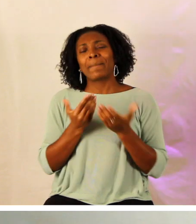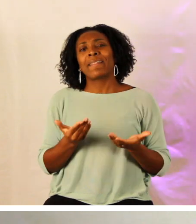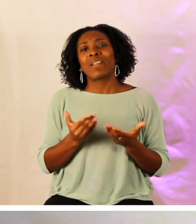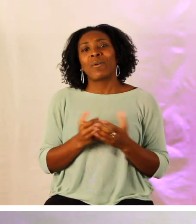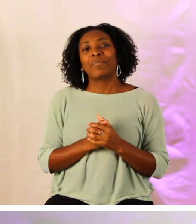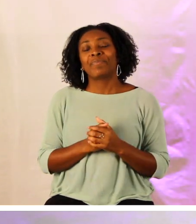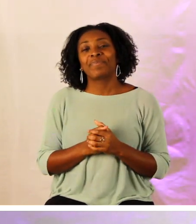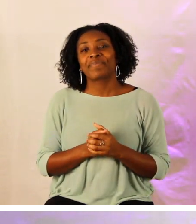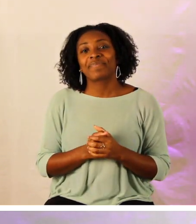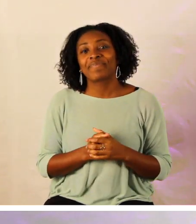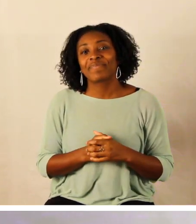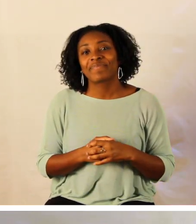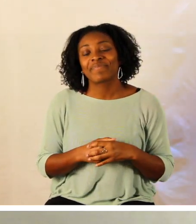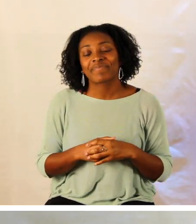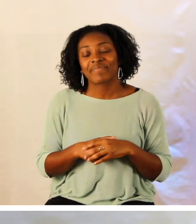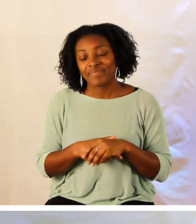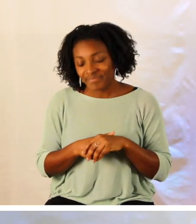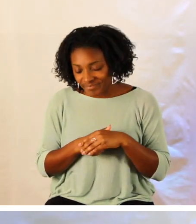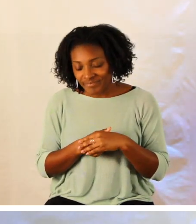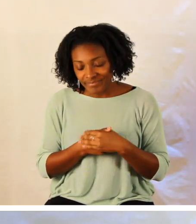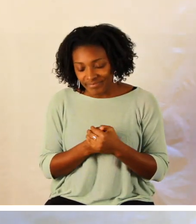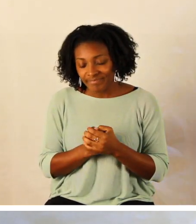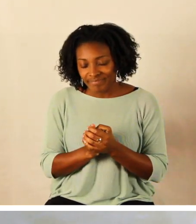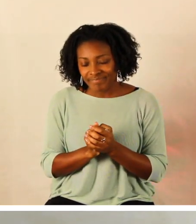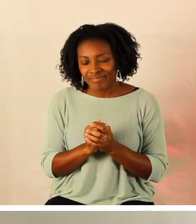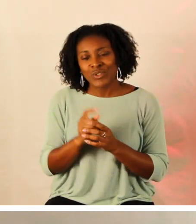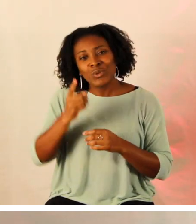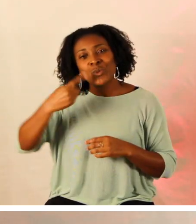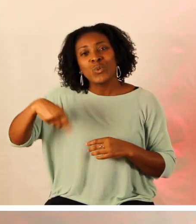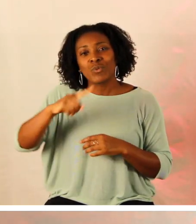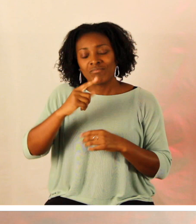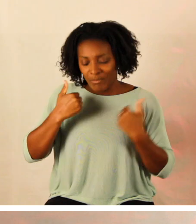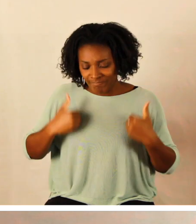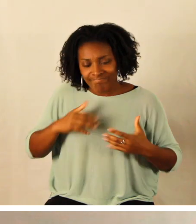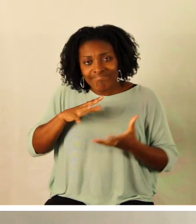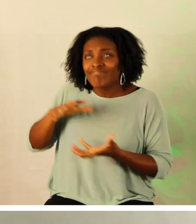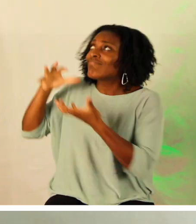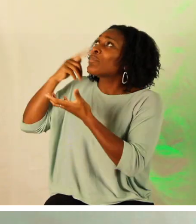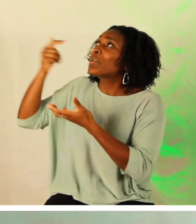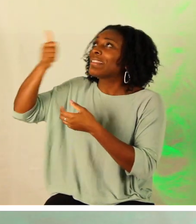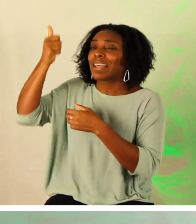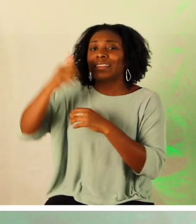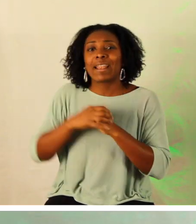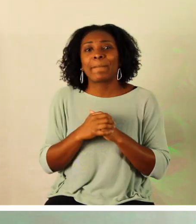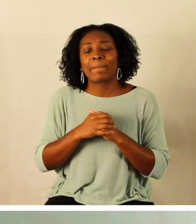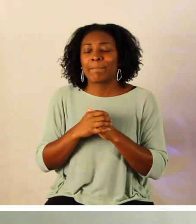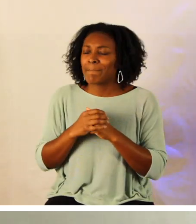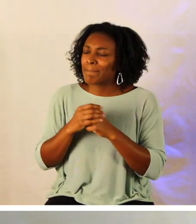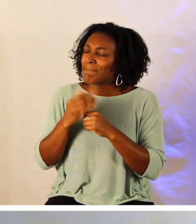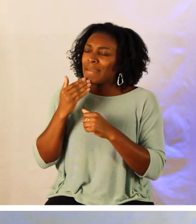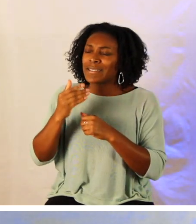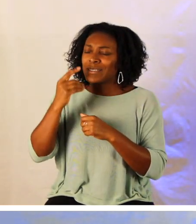prier dans ce sens-là ce matin. Qu'on se consacre pour l'Éternel. Père, merci pour ta